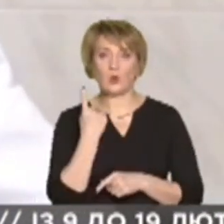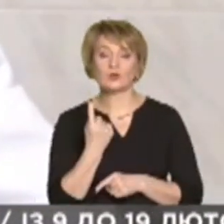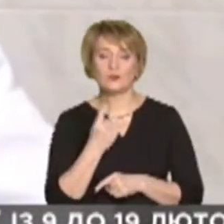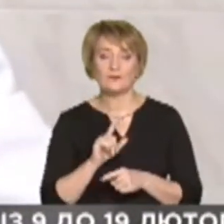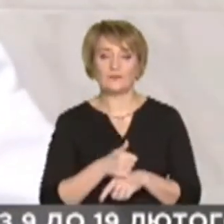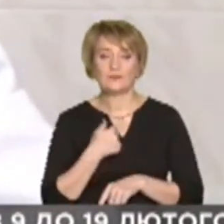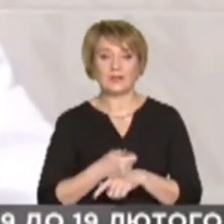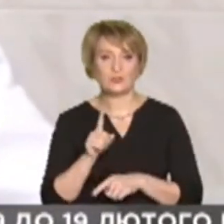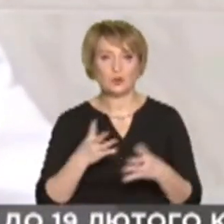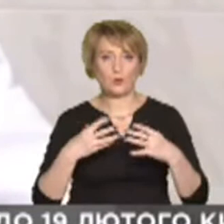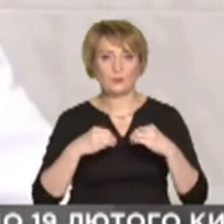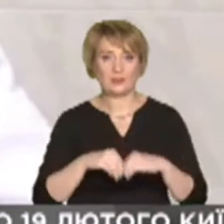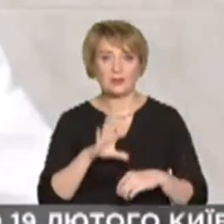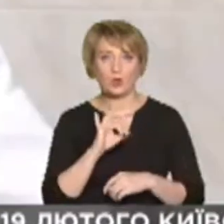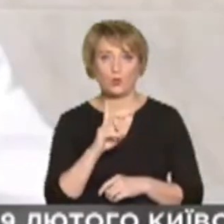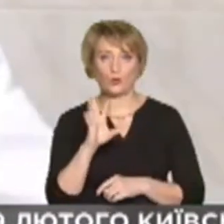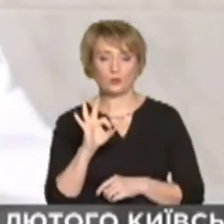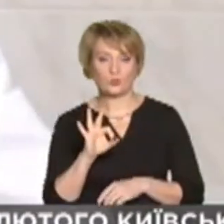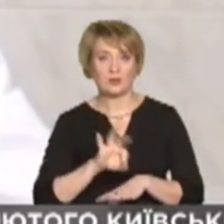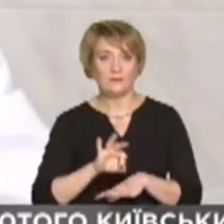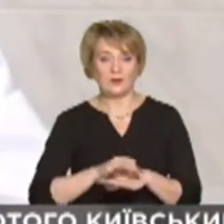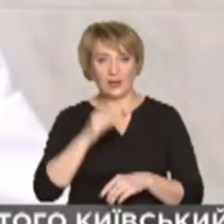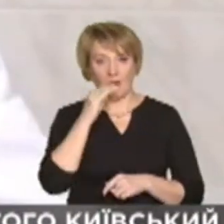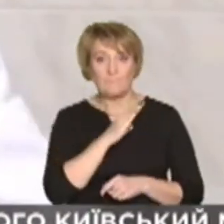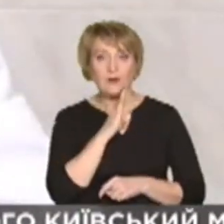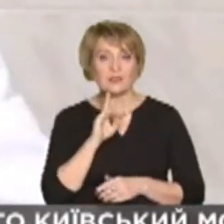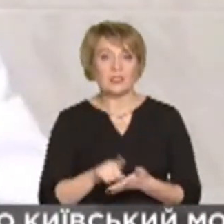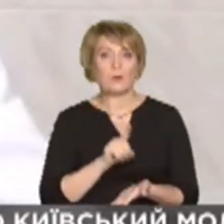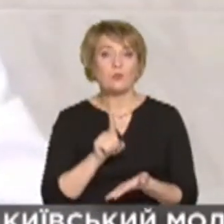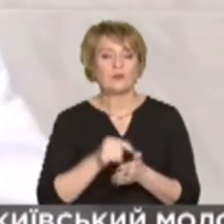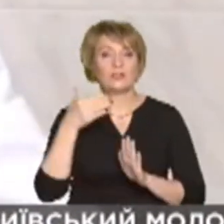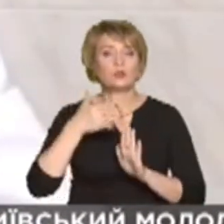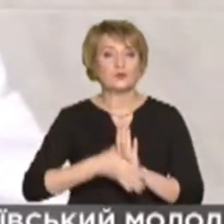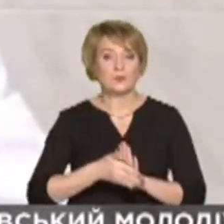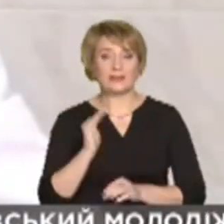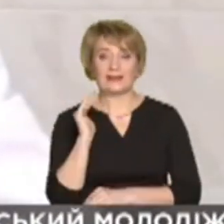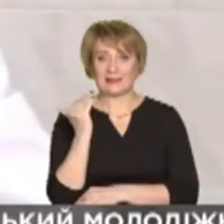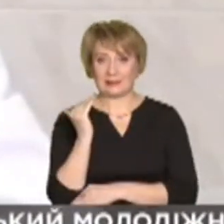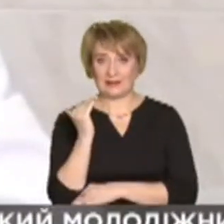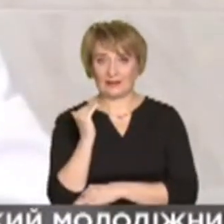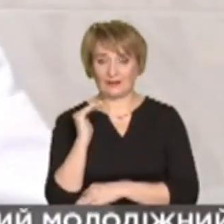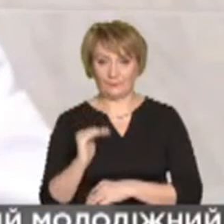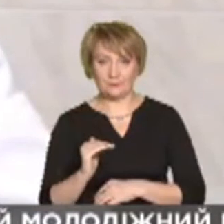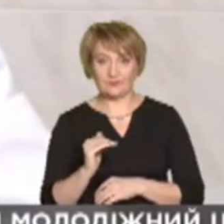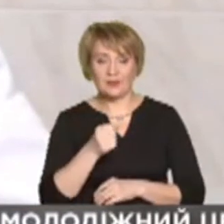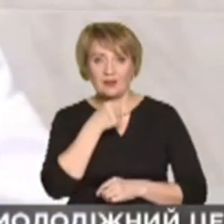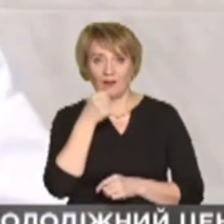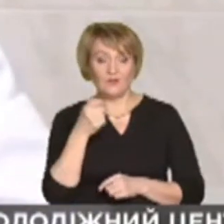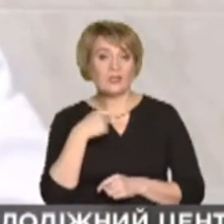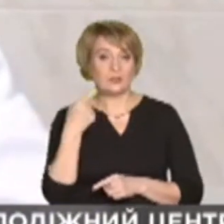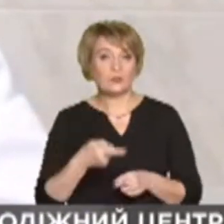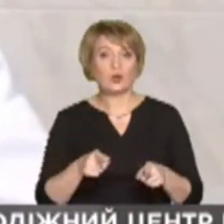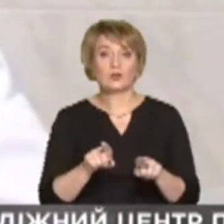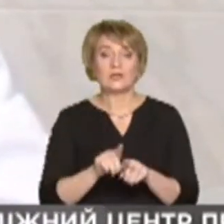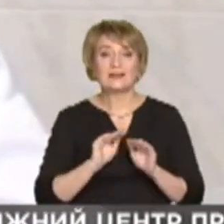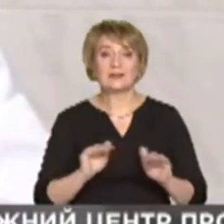всі онкологічні захворювання. Батьки повинні розуміти, що дитина, вік такий, коли дитина